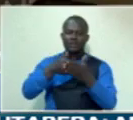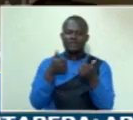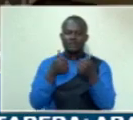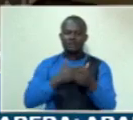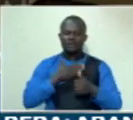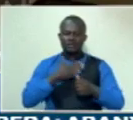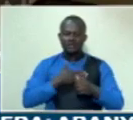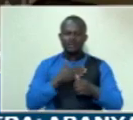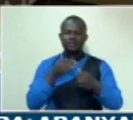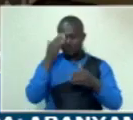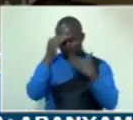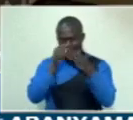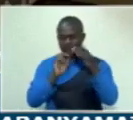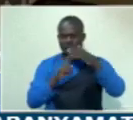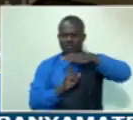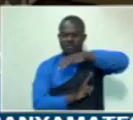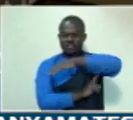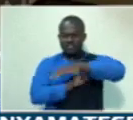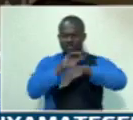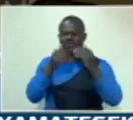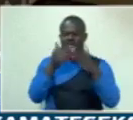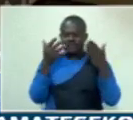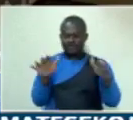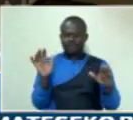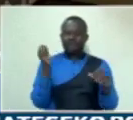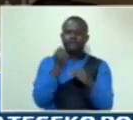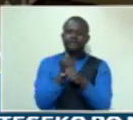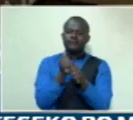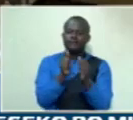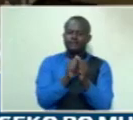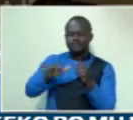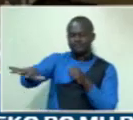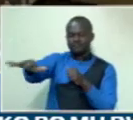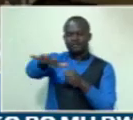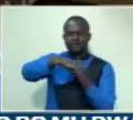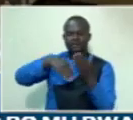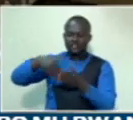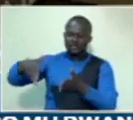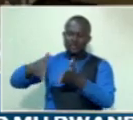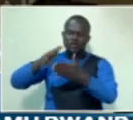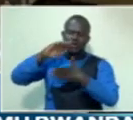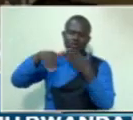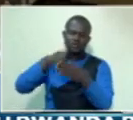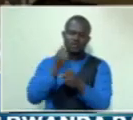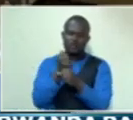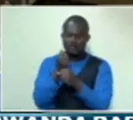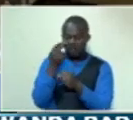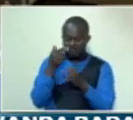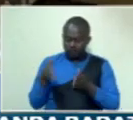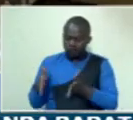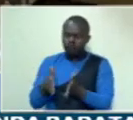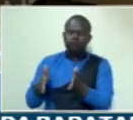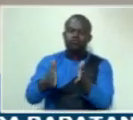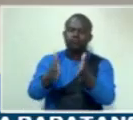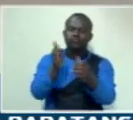hashimishije kuko foundation zose zararangiye no gukora ari n'uriya mugezi wose barawukoze urabona mwabonye kwa